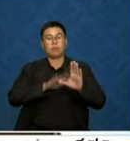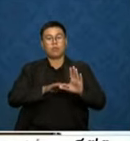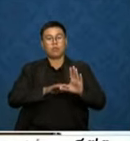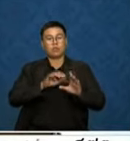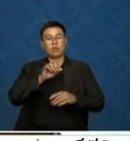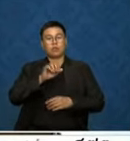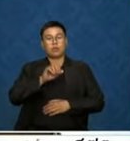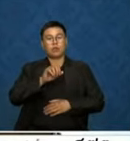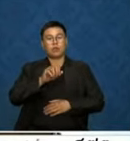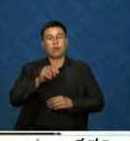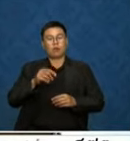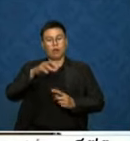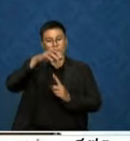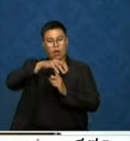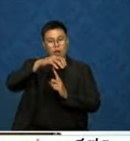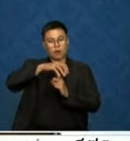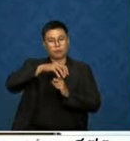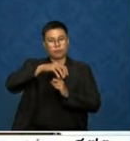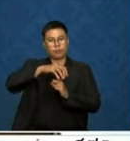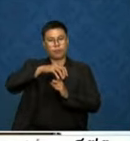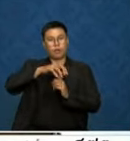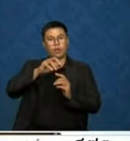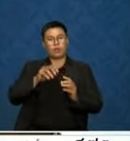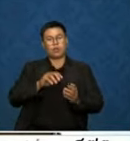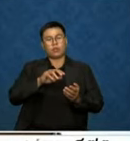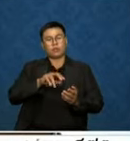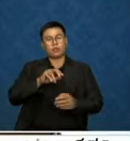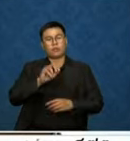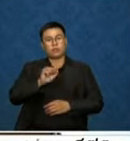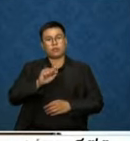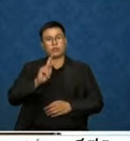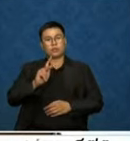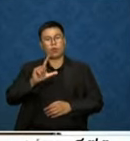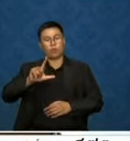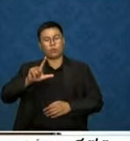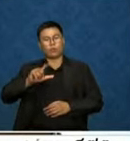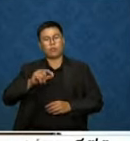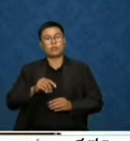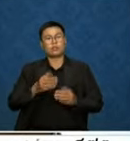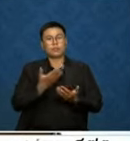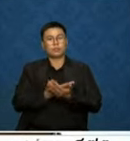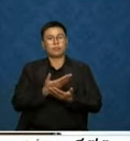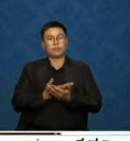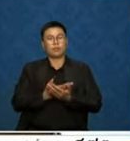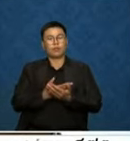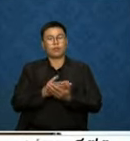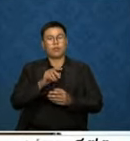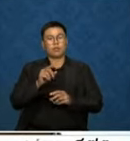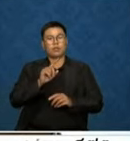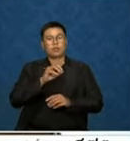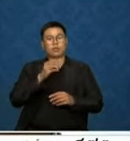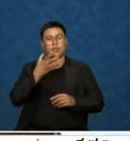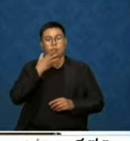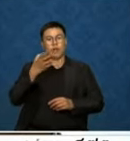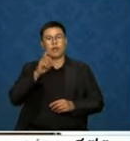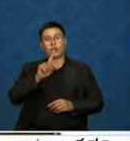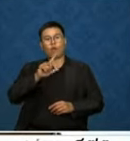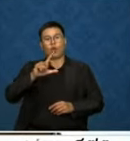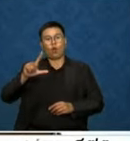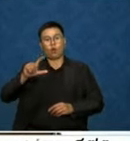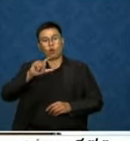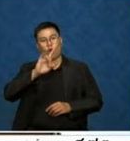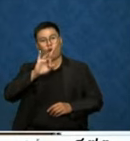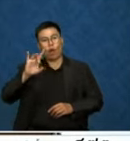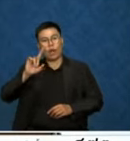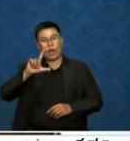าร์มเห็ดที่จังหวัดสกลนครก็เสียหายมาแล้วหลายร้อยล้านบาทนะครับเพราะนั้นแล้วครับท่านประธานคงต้องทบท